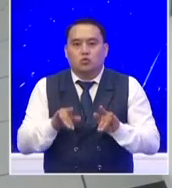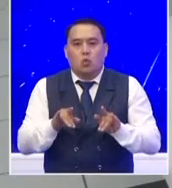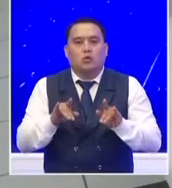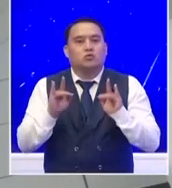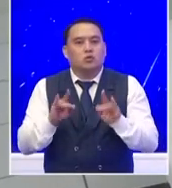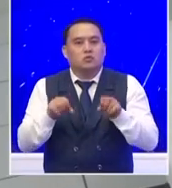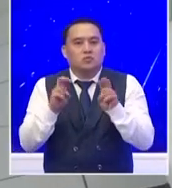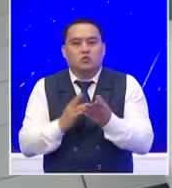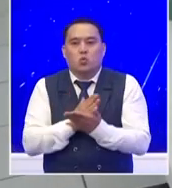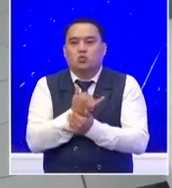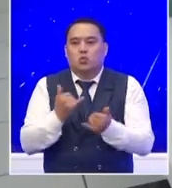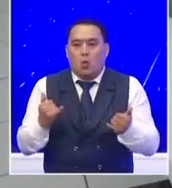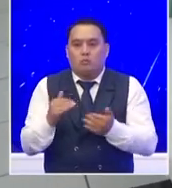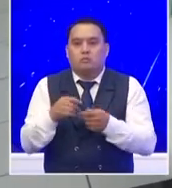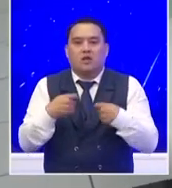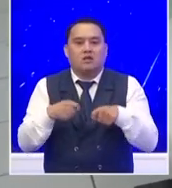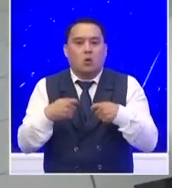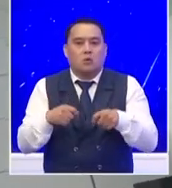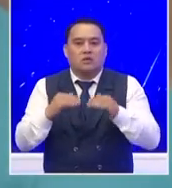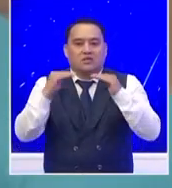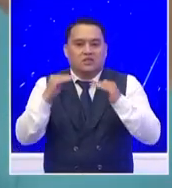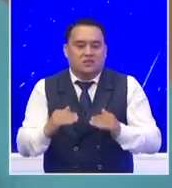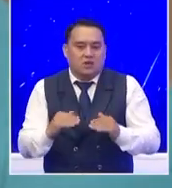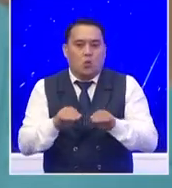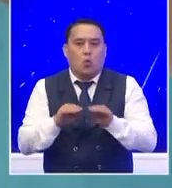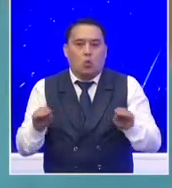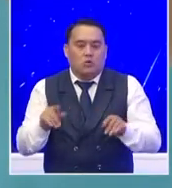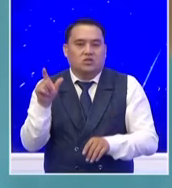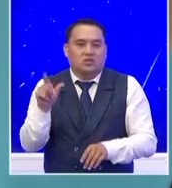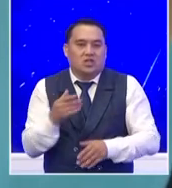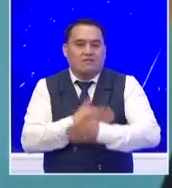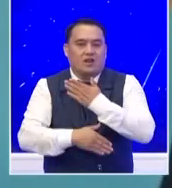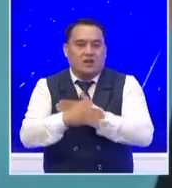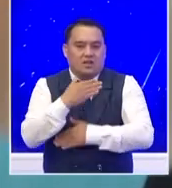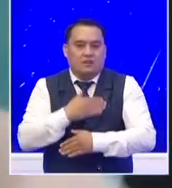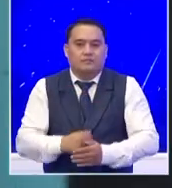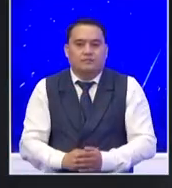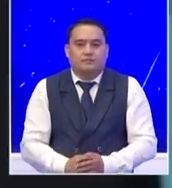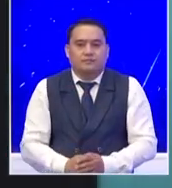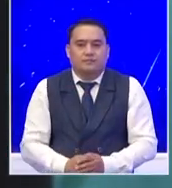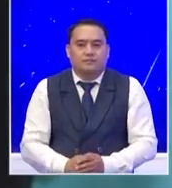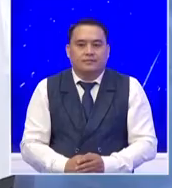спецуслуг. Кроме того, окошко продавца сделали ниже, на уровне человека в инвалидной коляске.